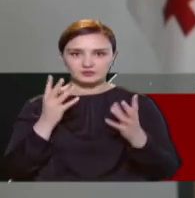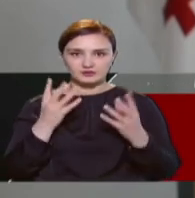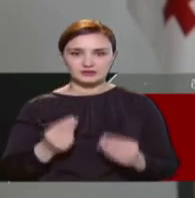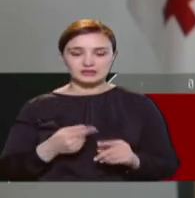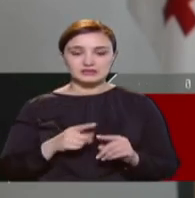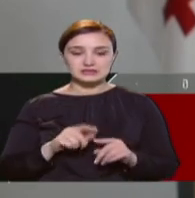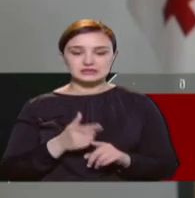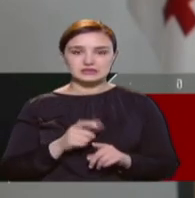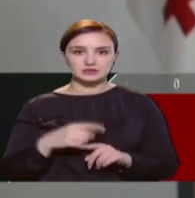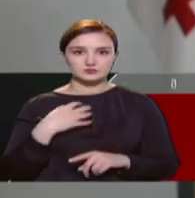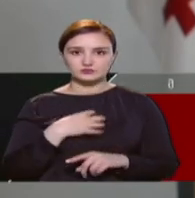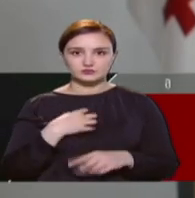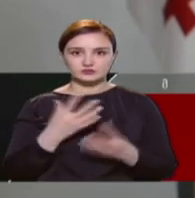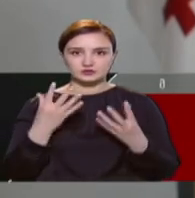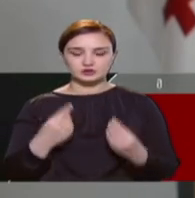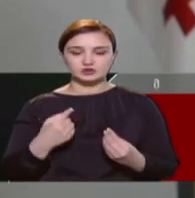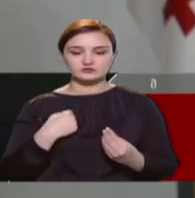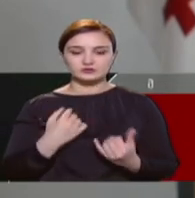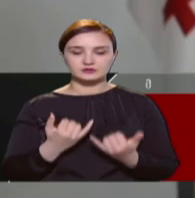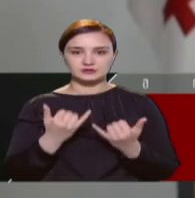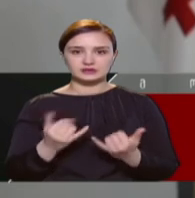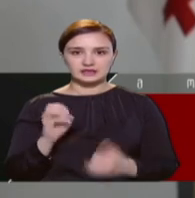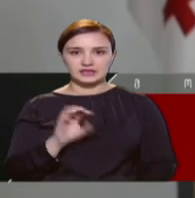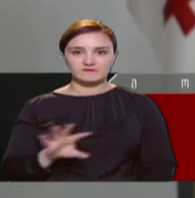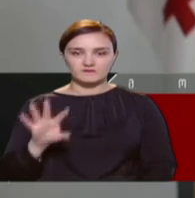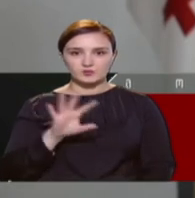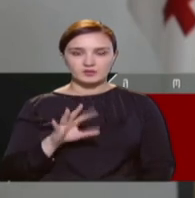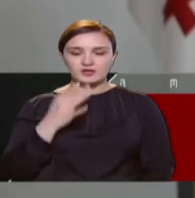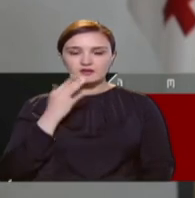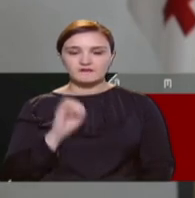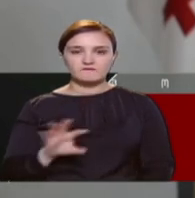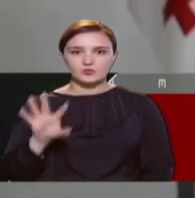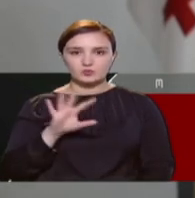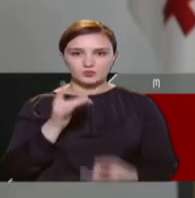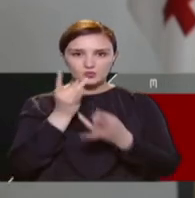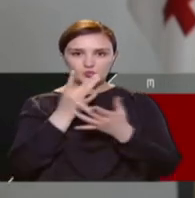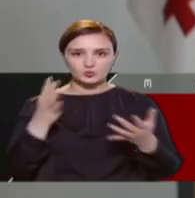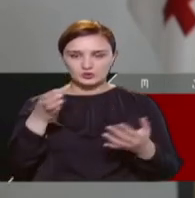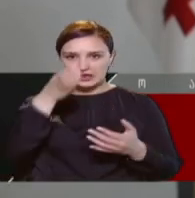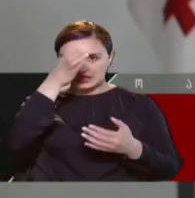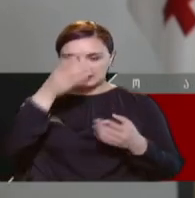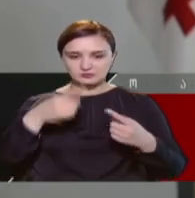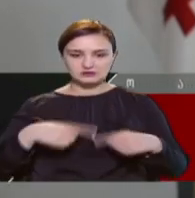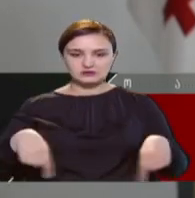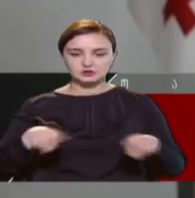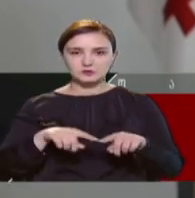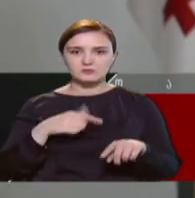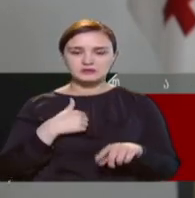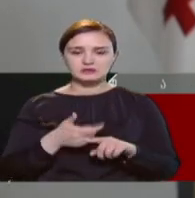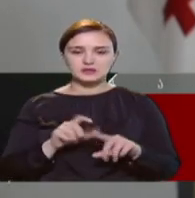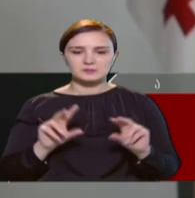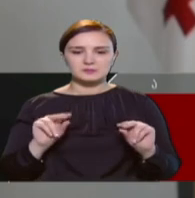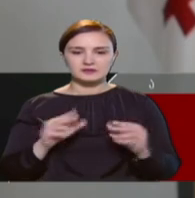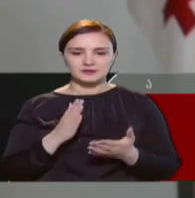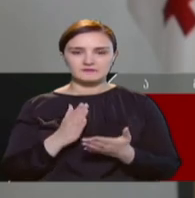ძალიან მნიშვნელოვანი დღე. ჩვენ ვეკუთვნით ევროპას, ევროპულ კულტურას, ევროპის აკადემიურ საზოგადოებას. მე ძალიან ბედნიერი ვარ, რომ